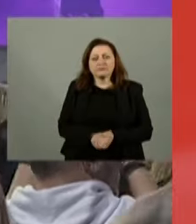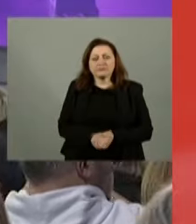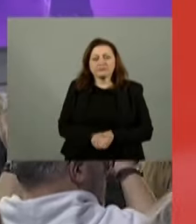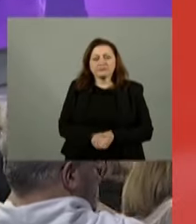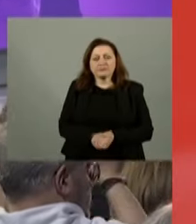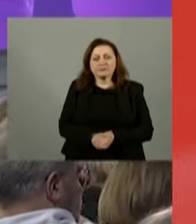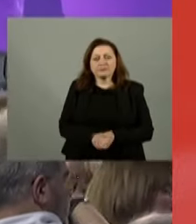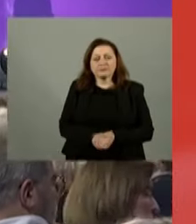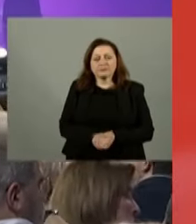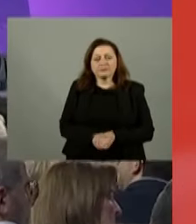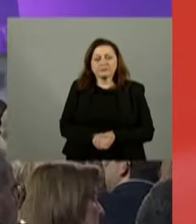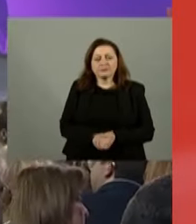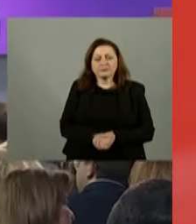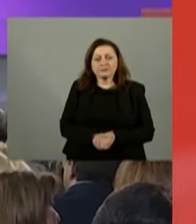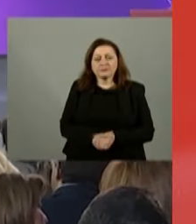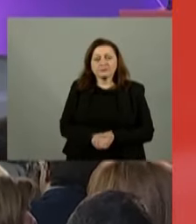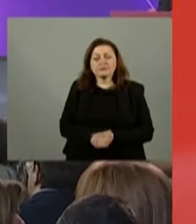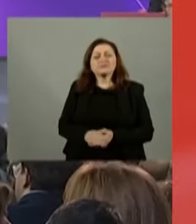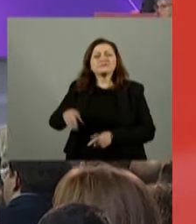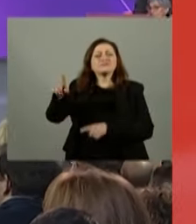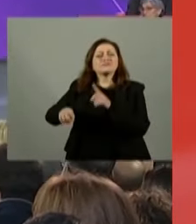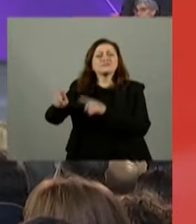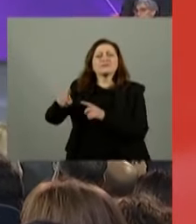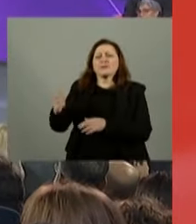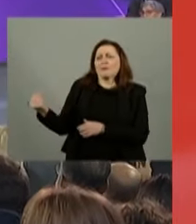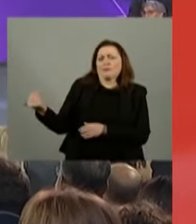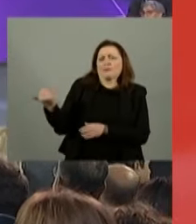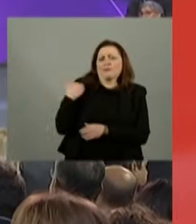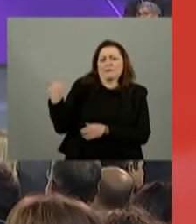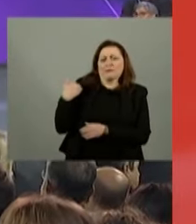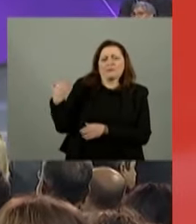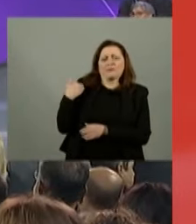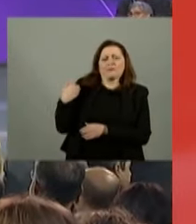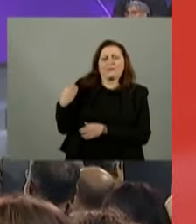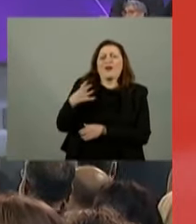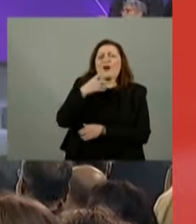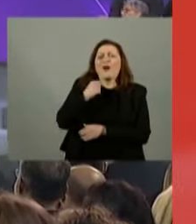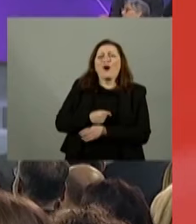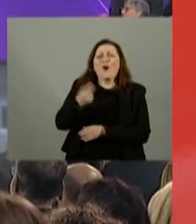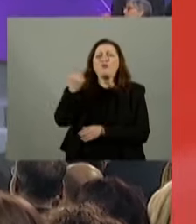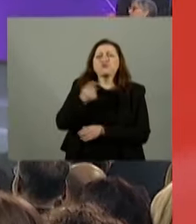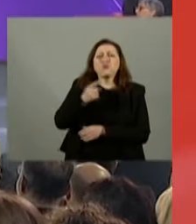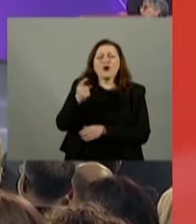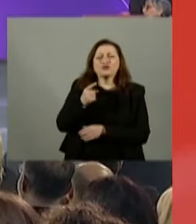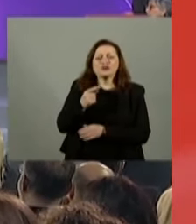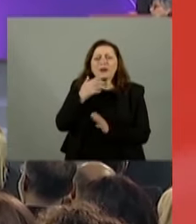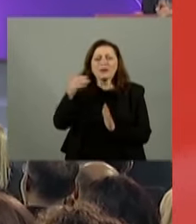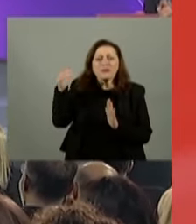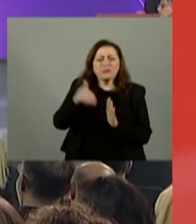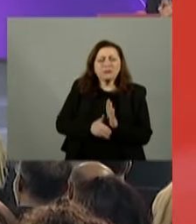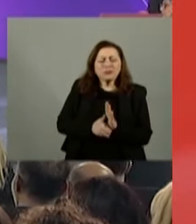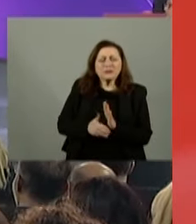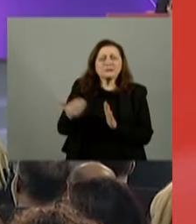προκειμένου να στηρίξουν όλη αυτή την εικόνα. Έχει δηλαδή την εικόνα ενός πολύ λαμπερού προσώπου και αυτό, η εικόνα του η χθεσινή πραγματικά